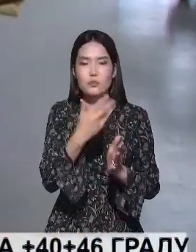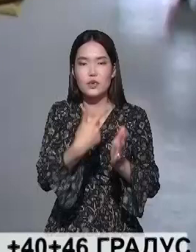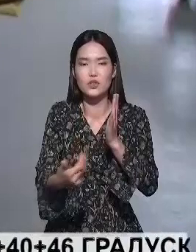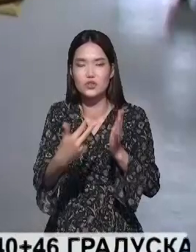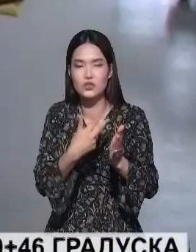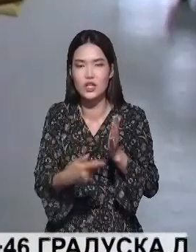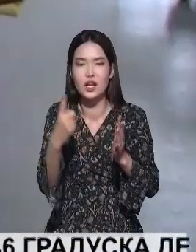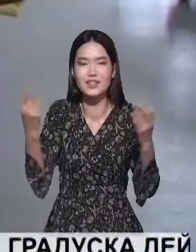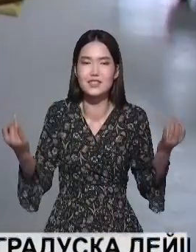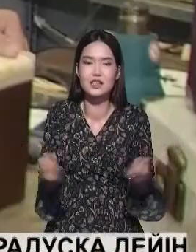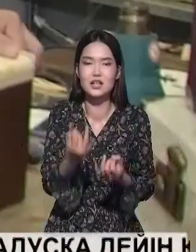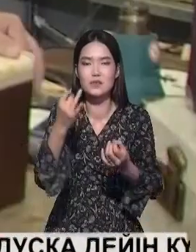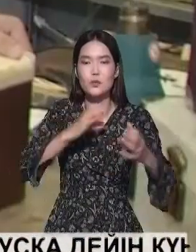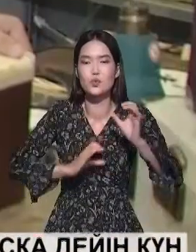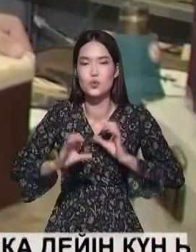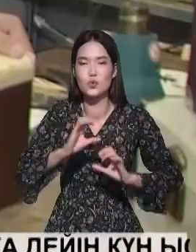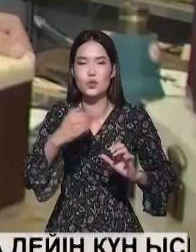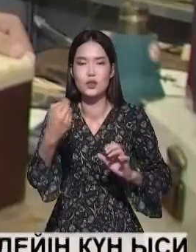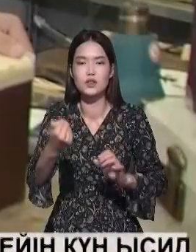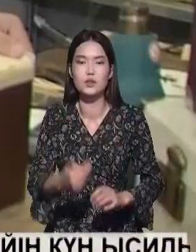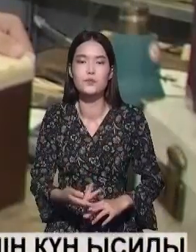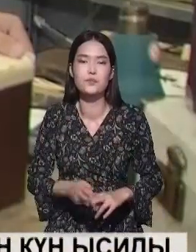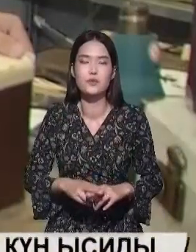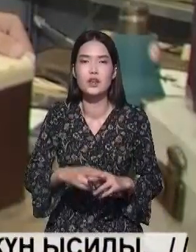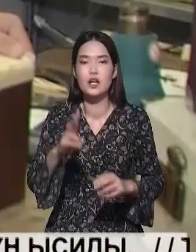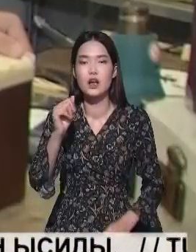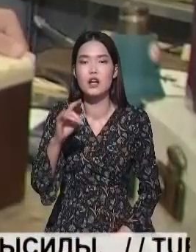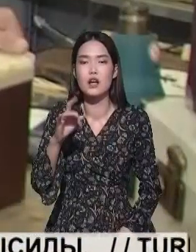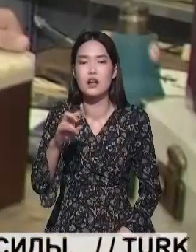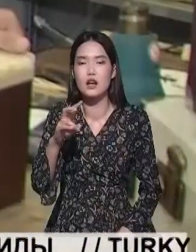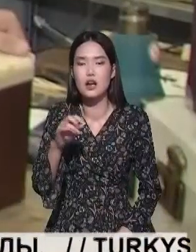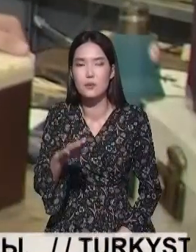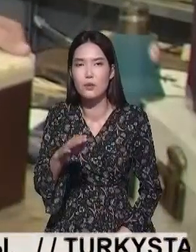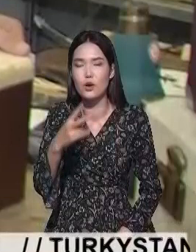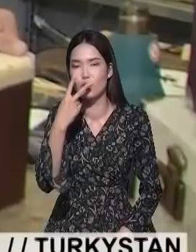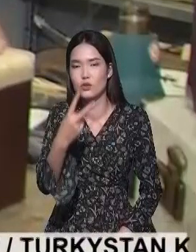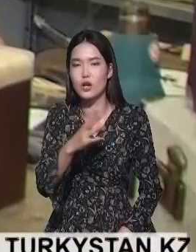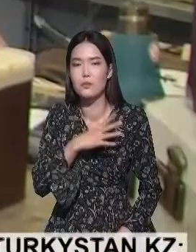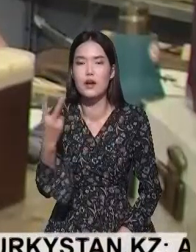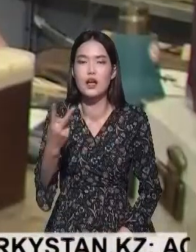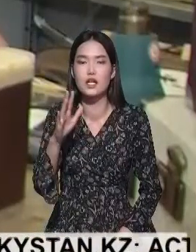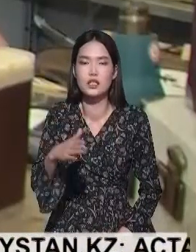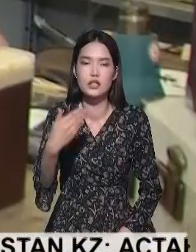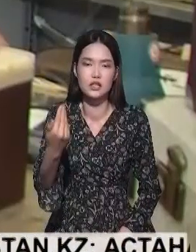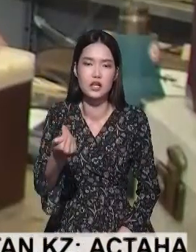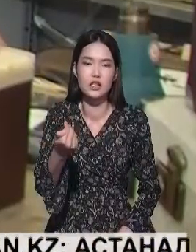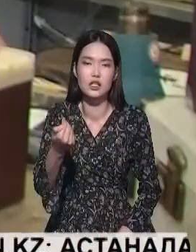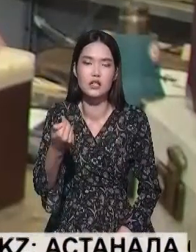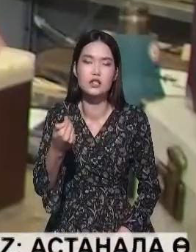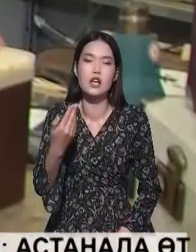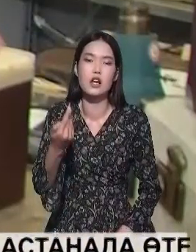бір қызықты тұсы дейді шебер. Бір-бірінің үстіне қабаттасып қос-қостан келеді. Сол кезде үлгермей қалатын уақыттарда